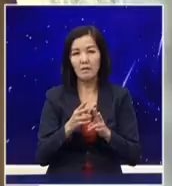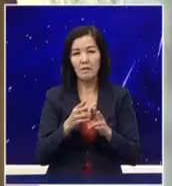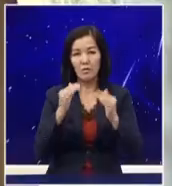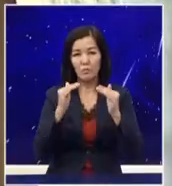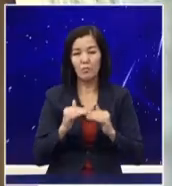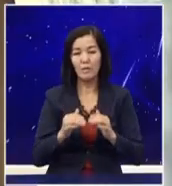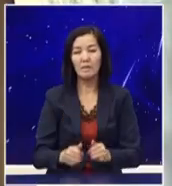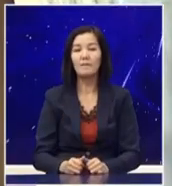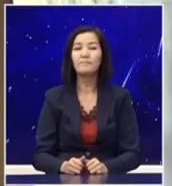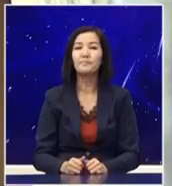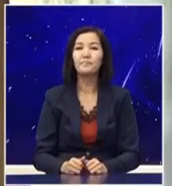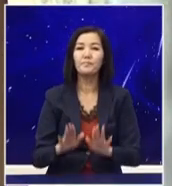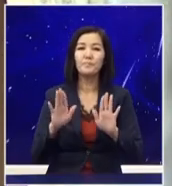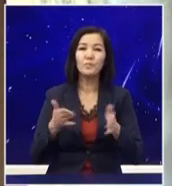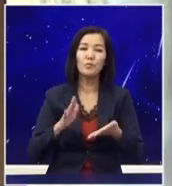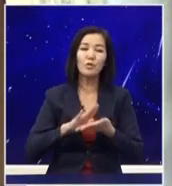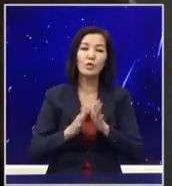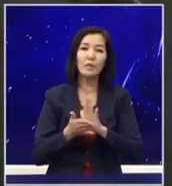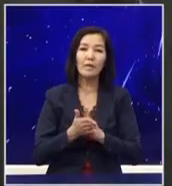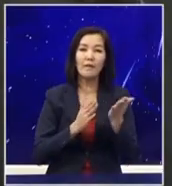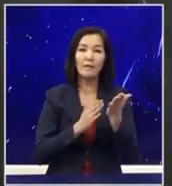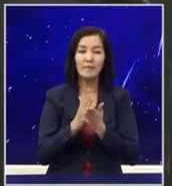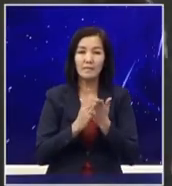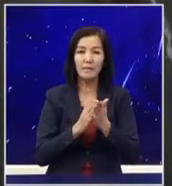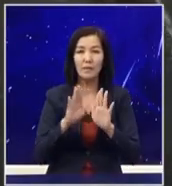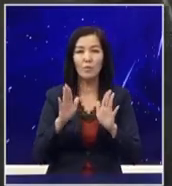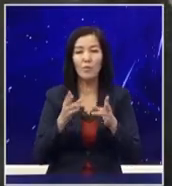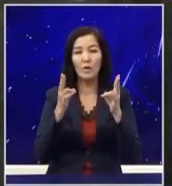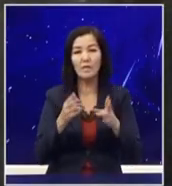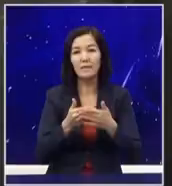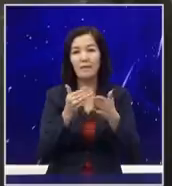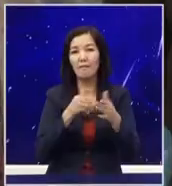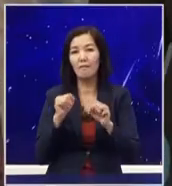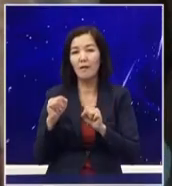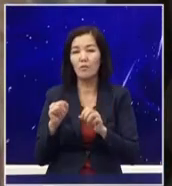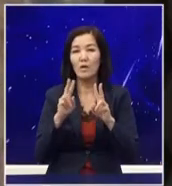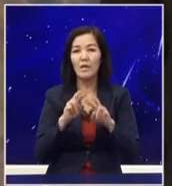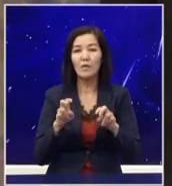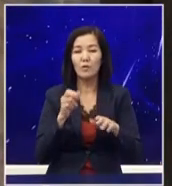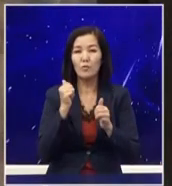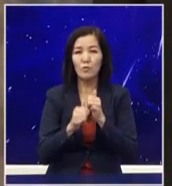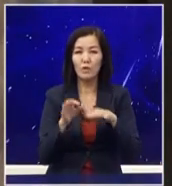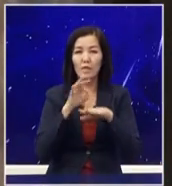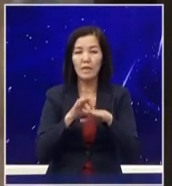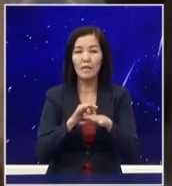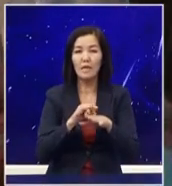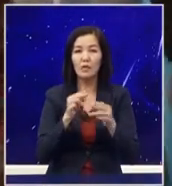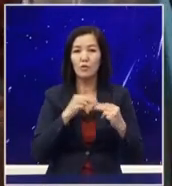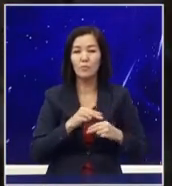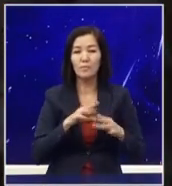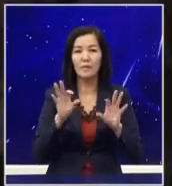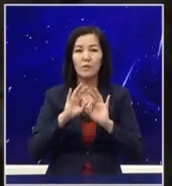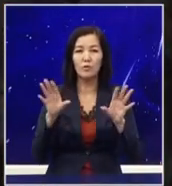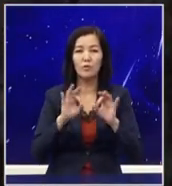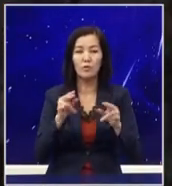азайған. Айта кетейік, төтенше жағдайлар қызметкерлері оқыс оқиғаның алдын алу мақсатында рейд шараларын күнделікті атқарады. Жұмыс барысында ақпараттық